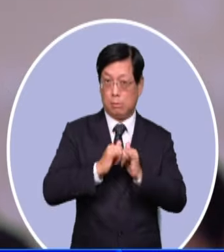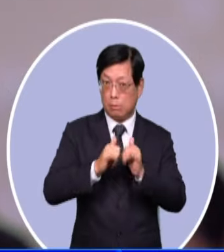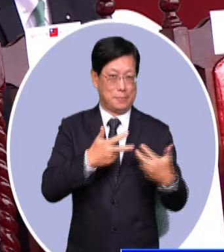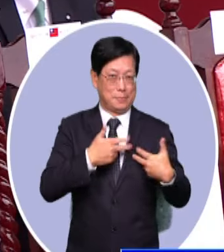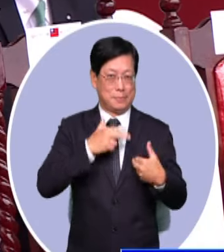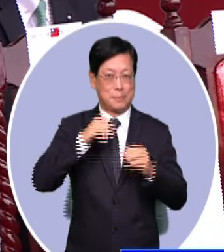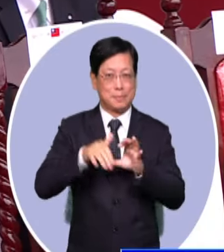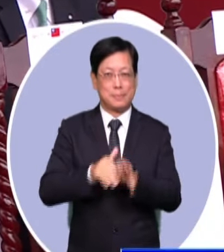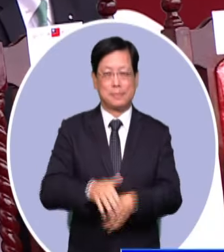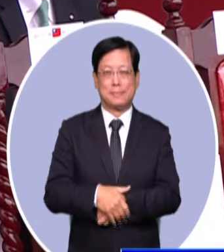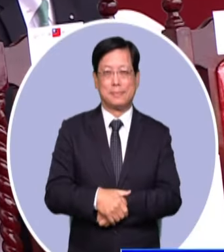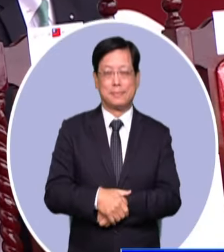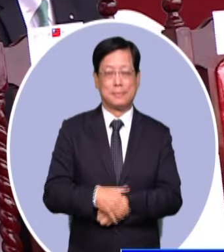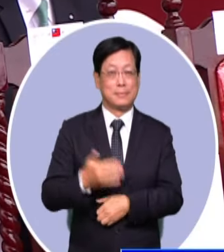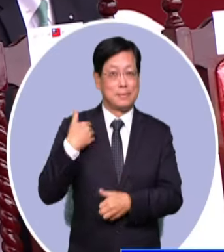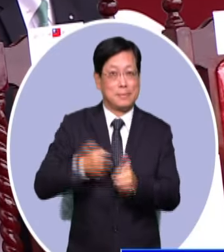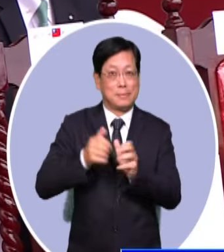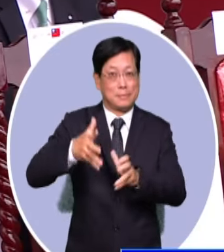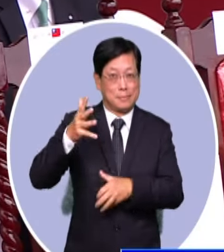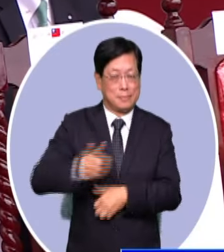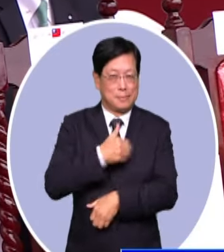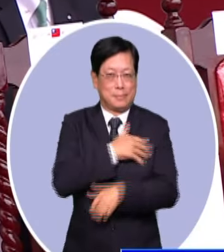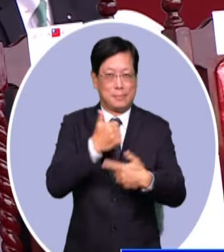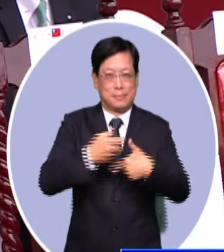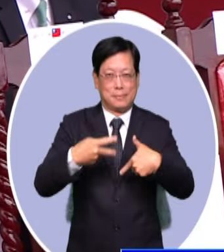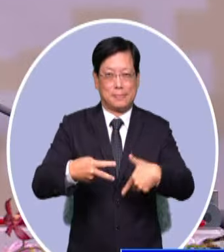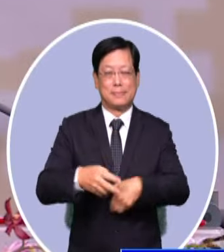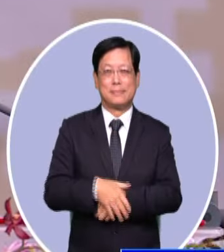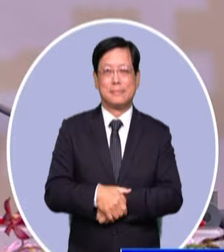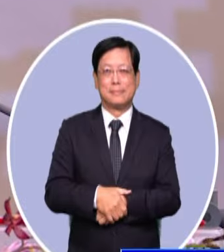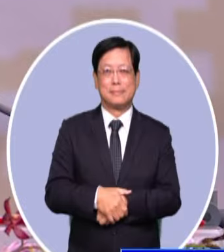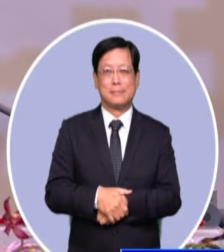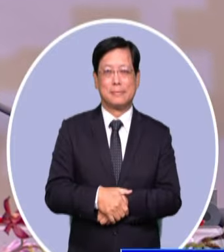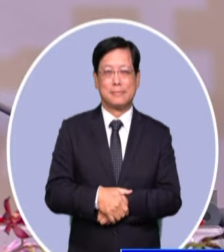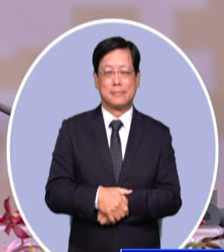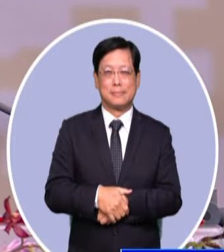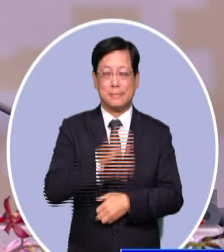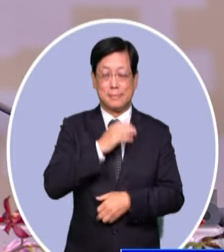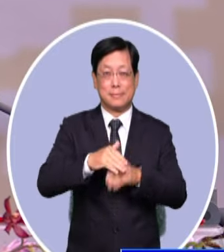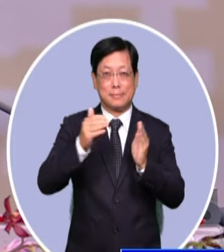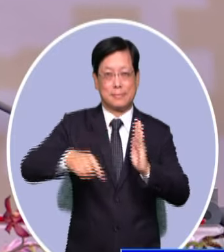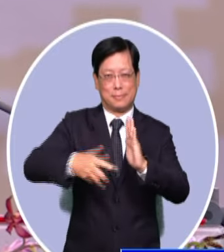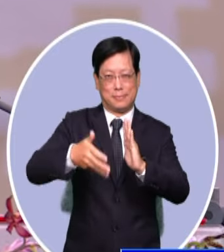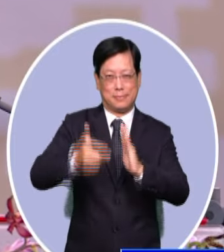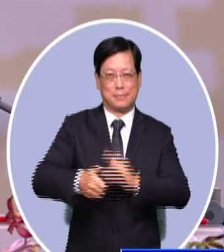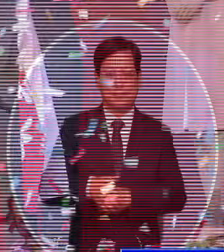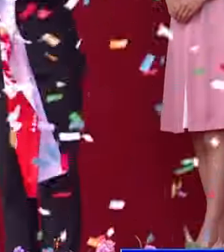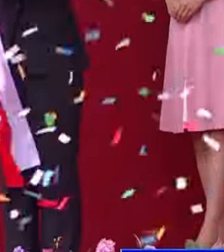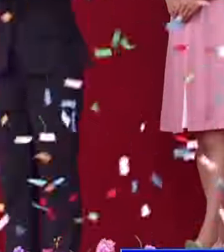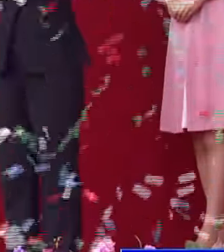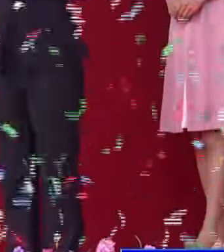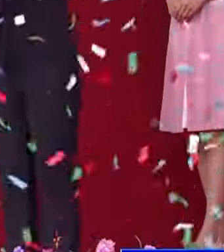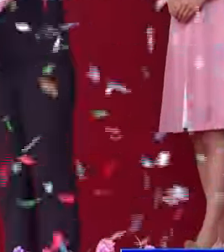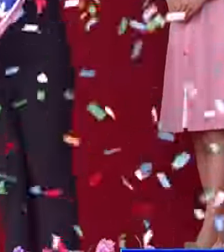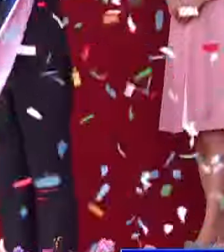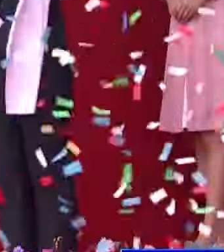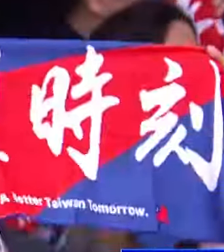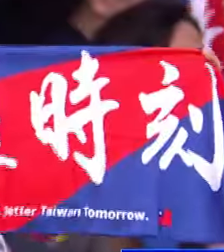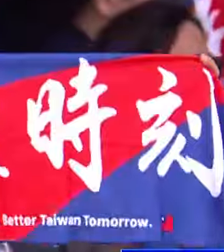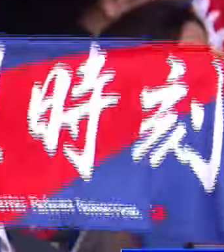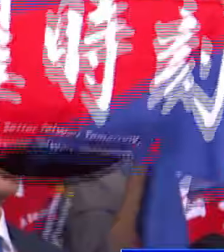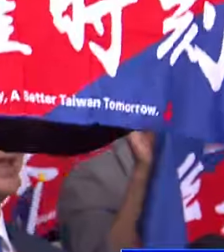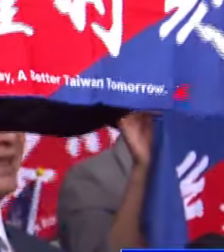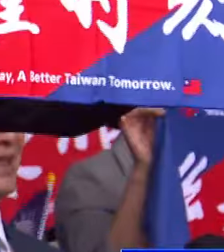福祉。 包括前总统陈水扁、蔡英文出席国庆，而国民党籍议长韩国瑜主持典礼，与赖清德一同观